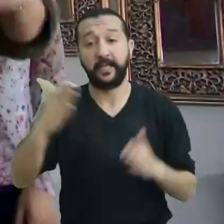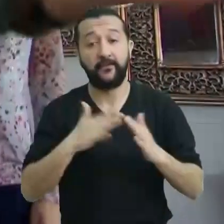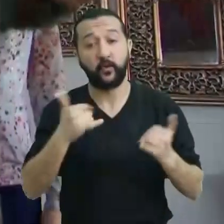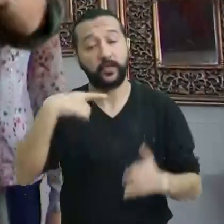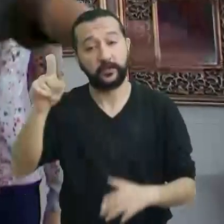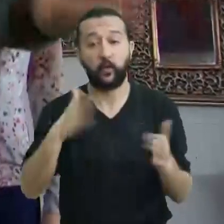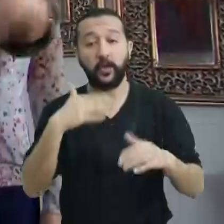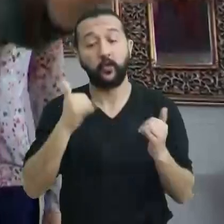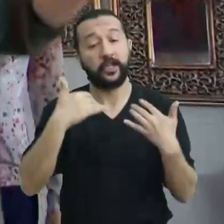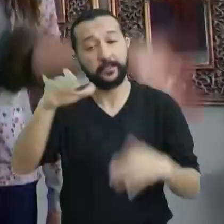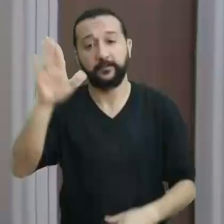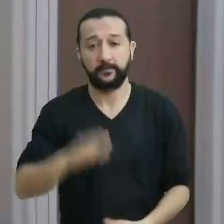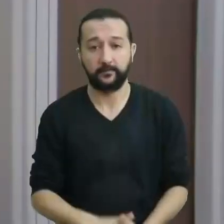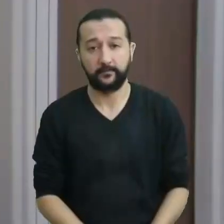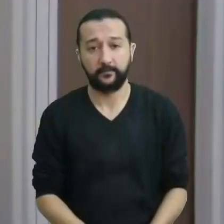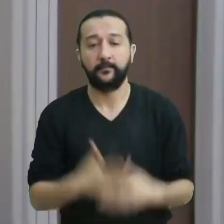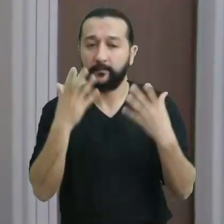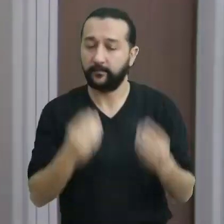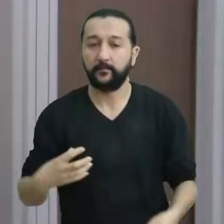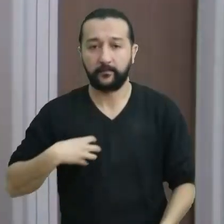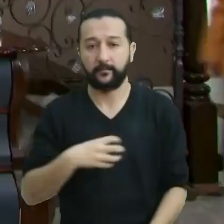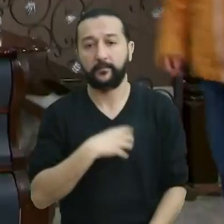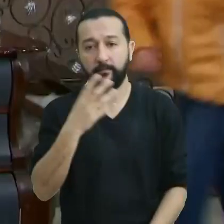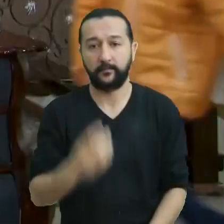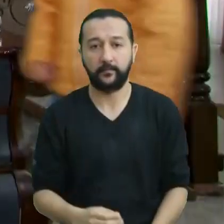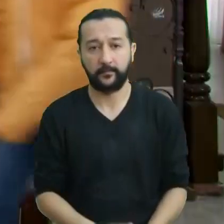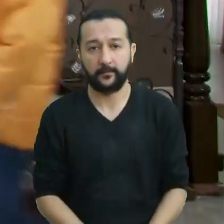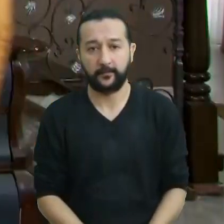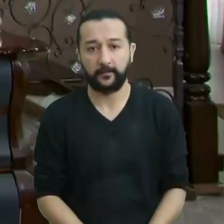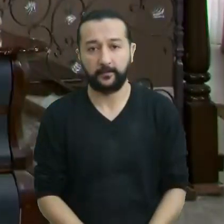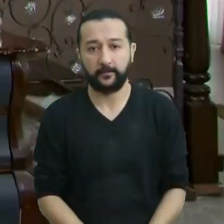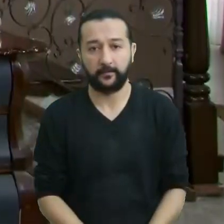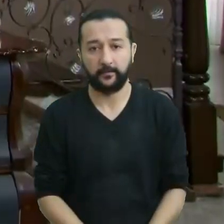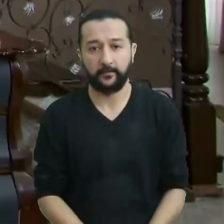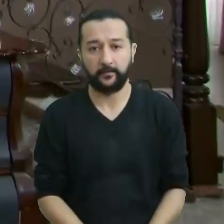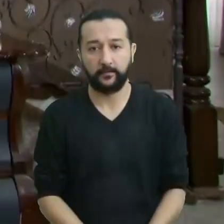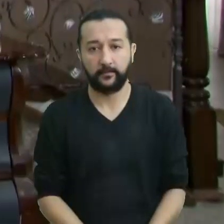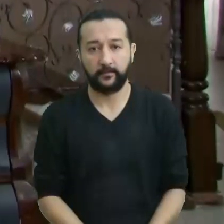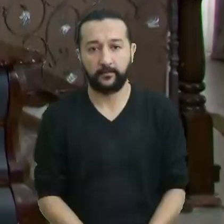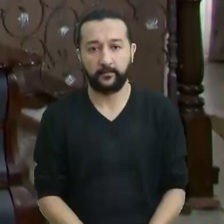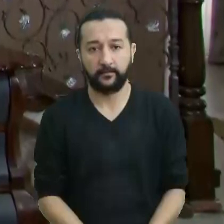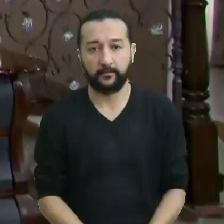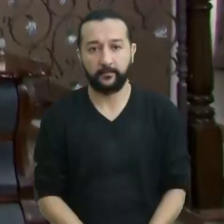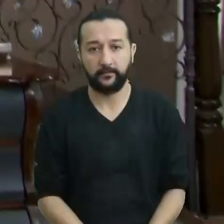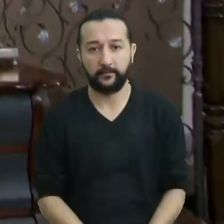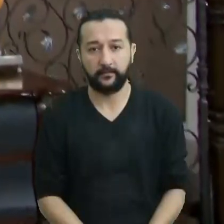oyna, odanda oyna, hadi hadi yavrum. Peki anne. Sarp geri geri yürürken Junior'a çarptı.